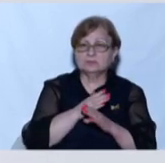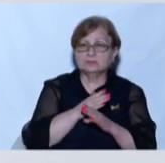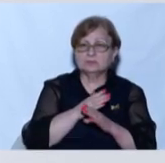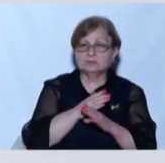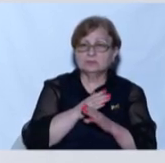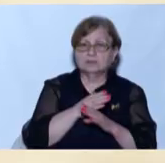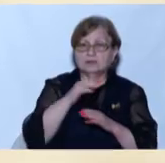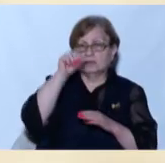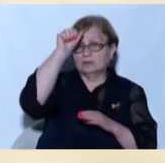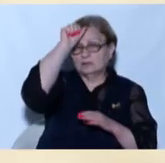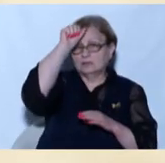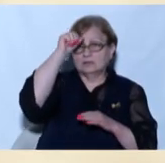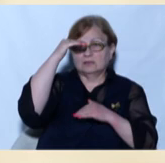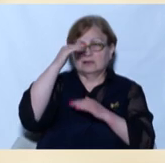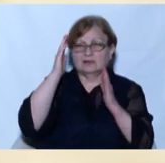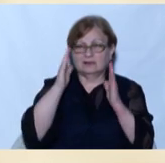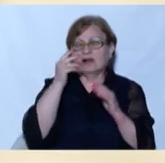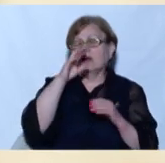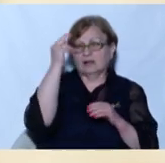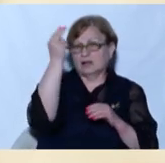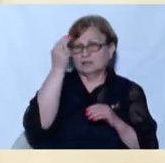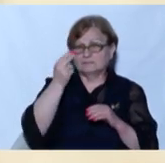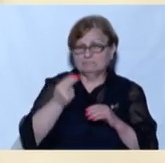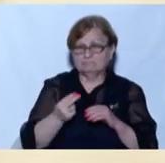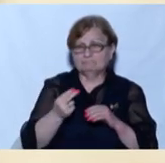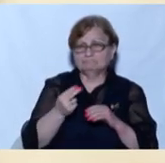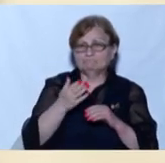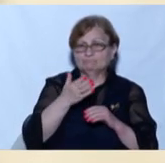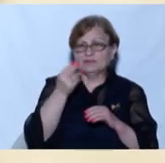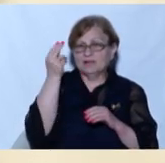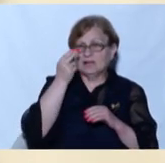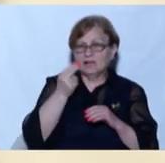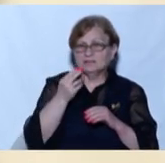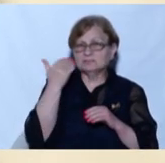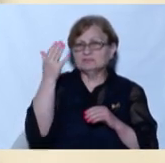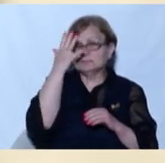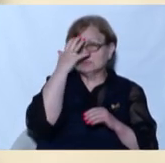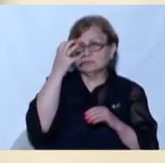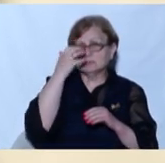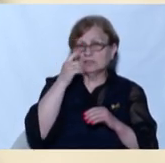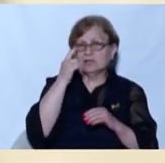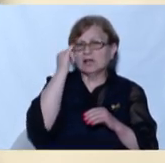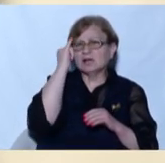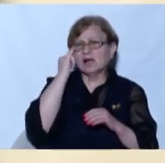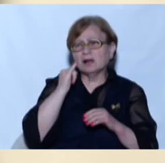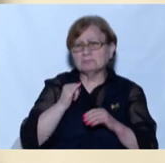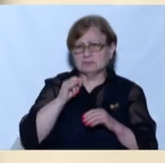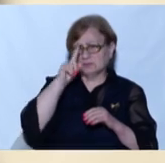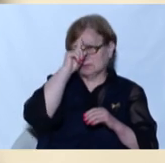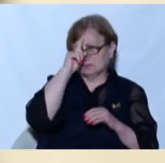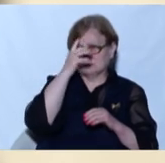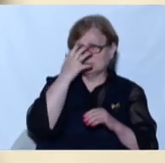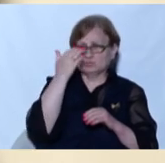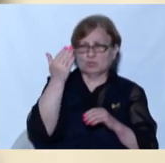ხატი თვითონ არის ავტოპორტრეტი აქვს დახატული რომ გითხრათ რომ ეს ხატრობის შედევრია ყოველ შემთხვევაში ერთი გაფხთარი კაცია დახატული და ამის